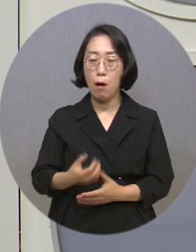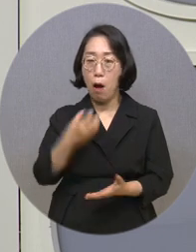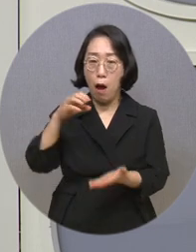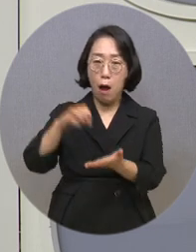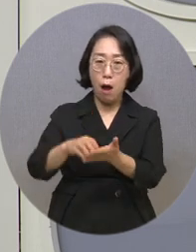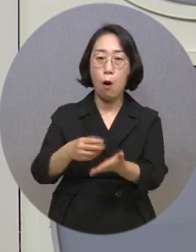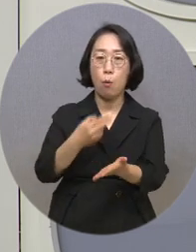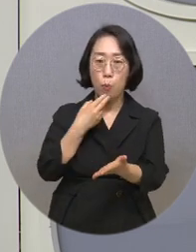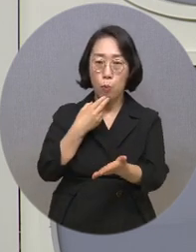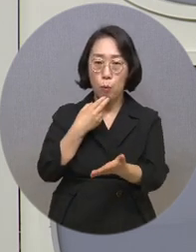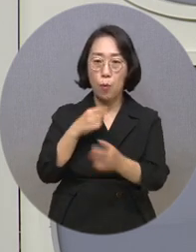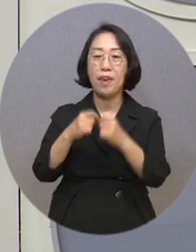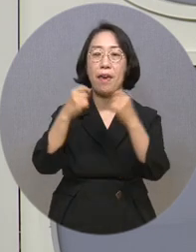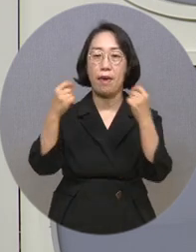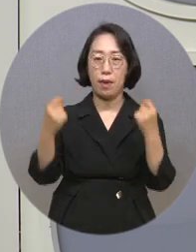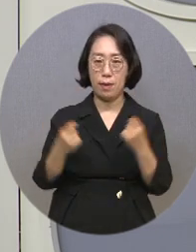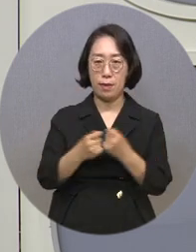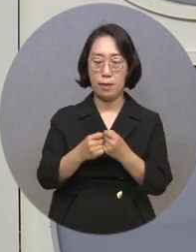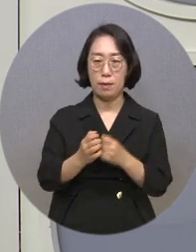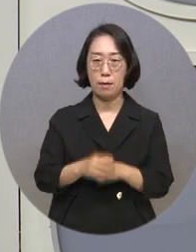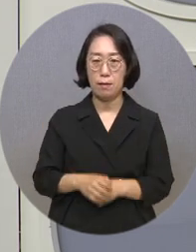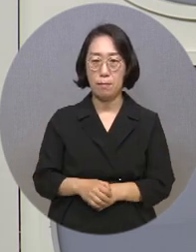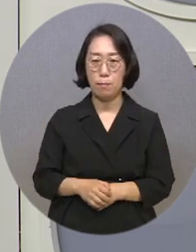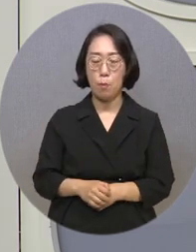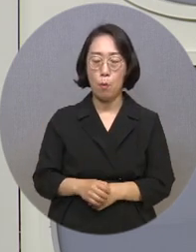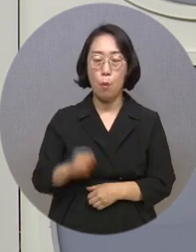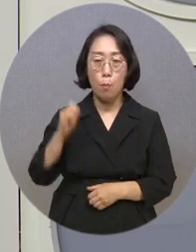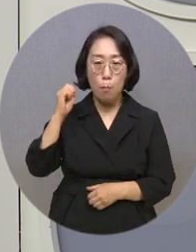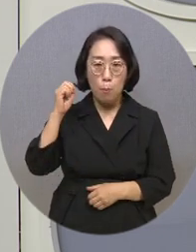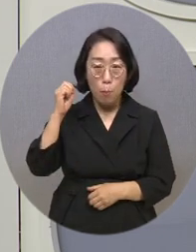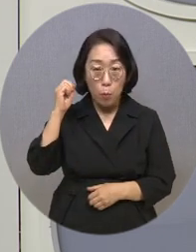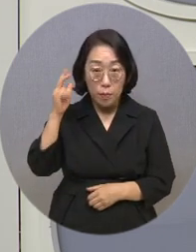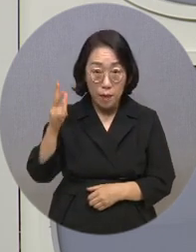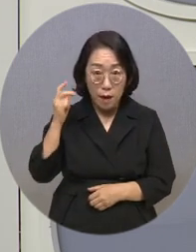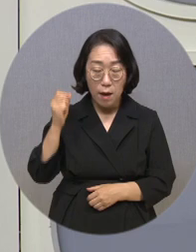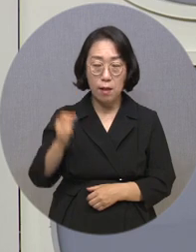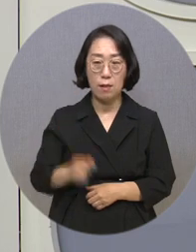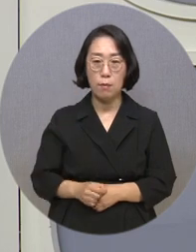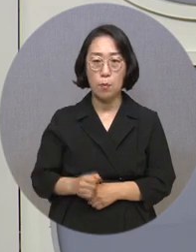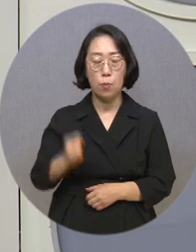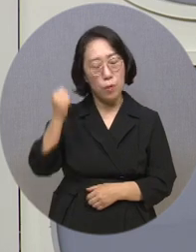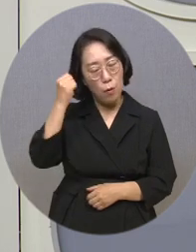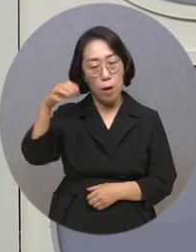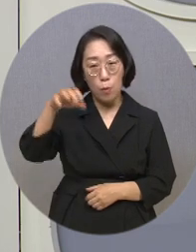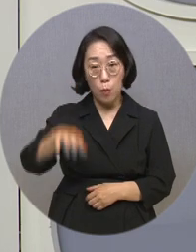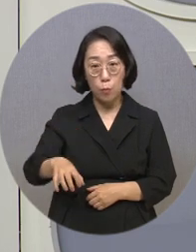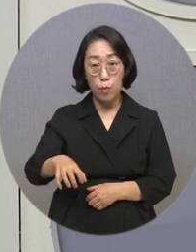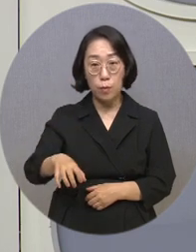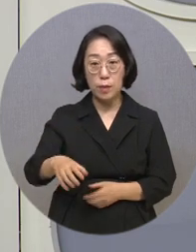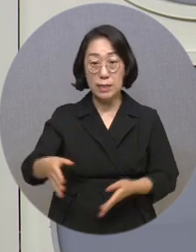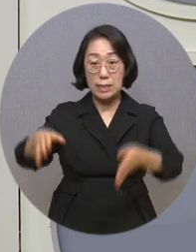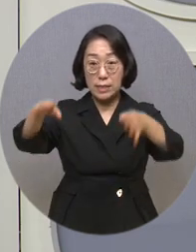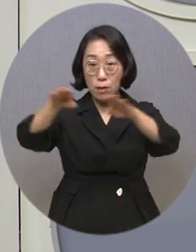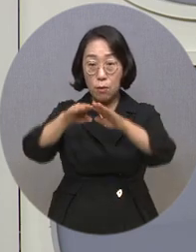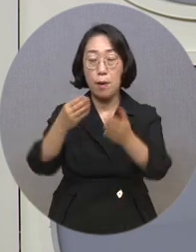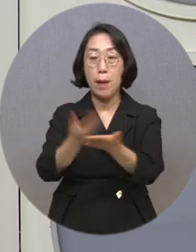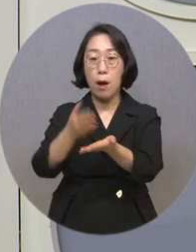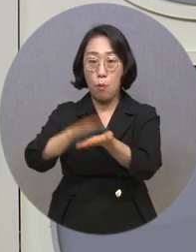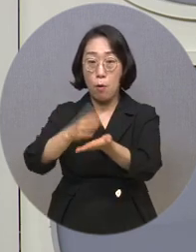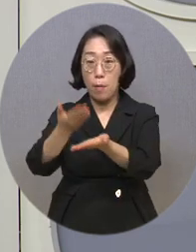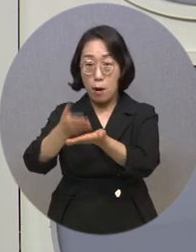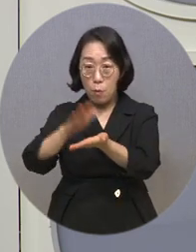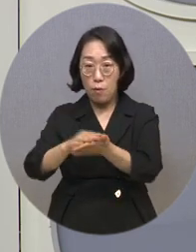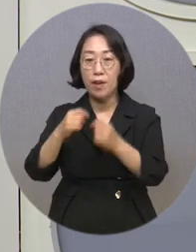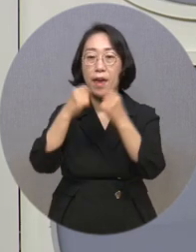하라. 그래서 이제 모텔이라든가 뭐 시내 시설을 개조해가지고 그때부터 이제 개인이 하는 시설이 많이 생기기